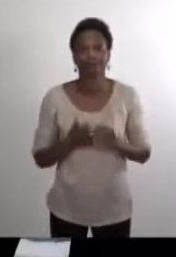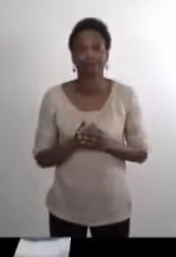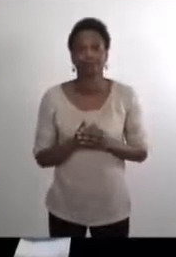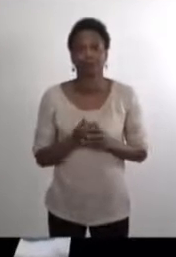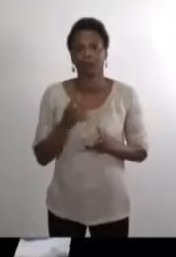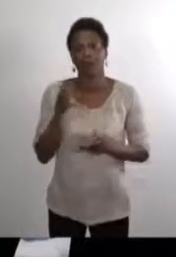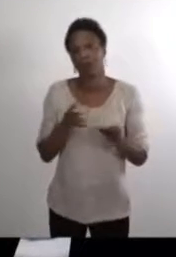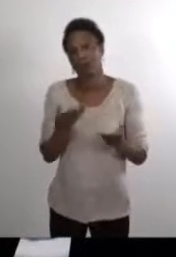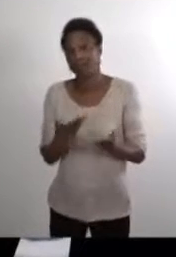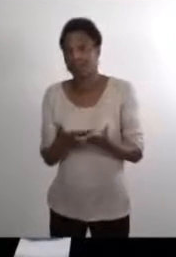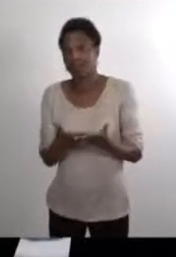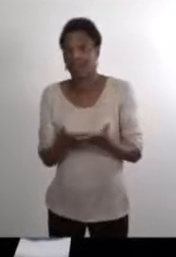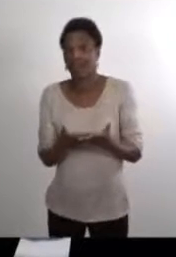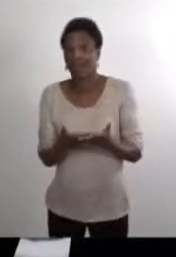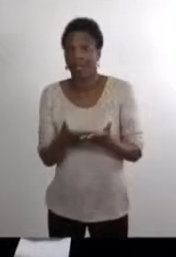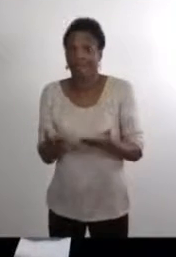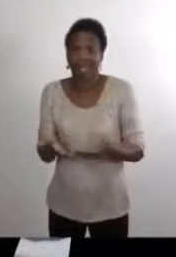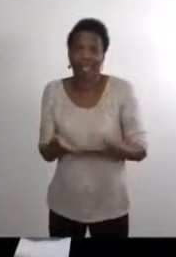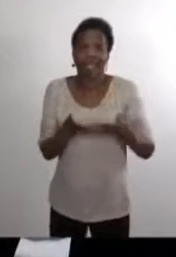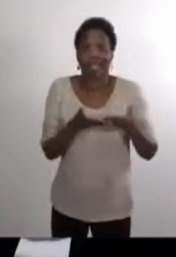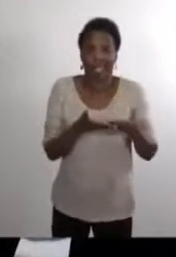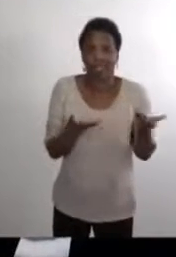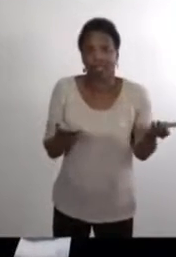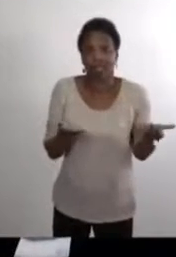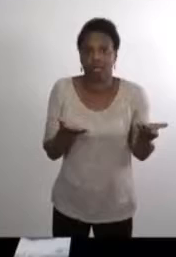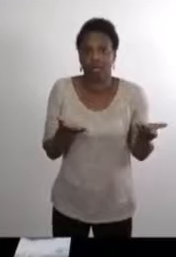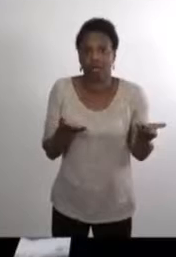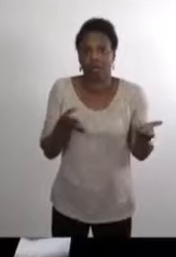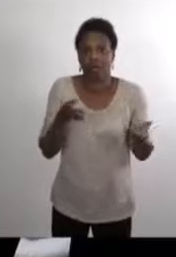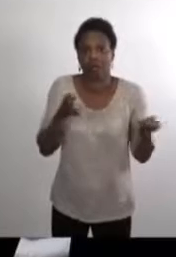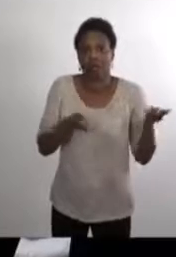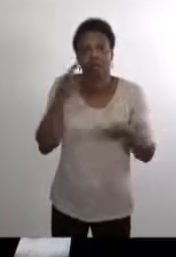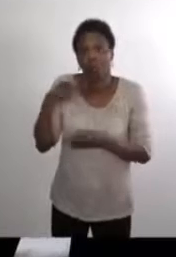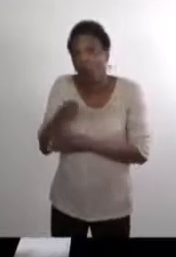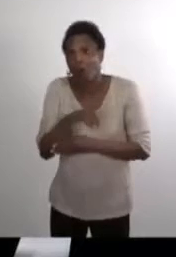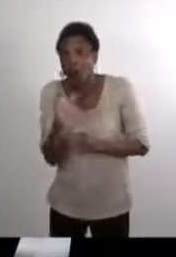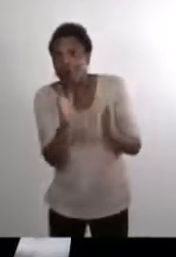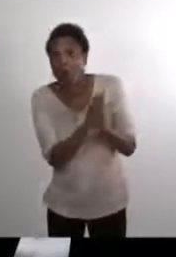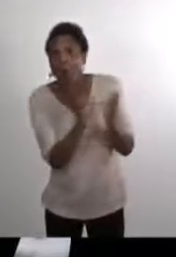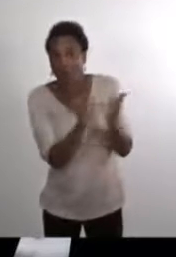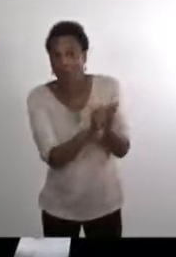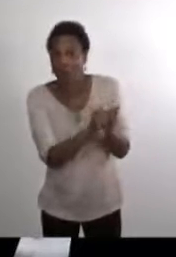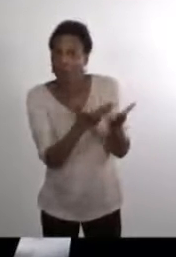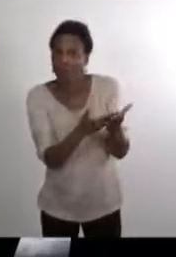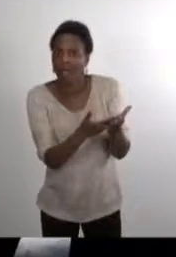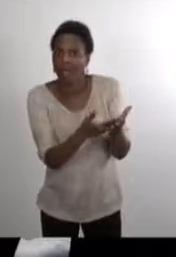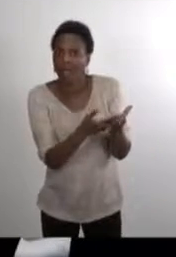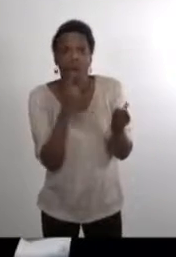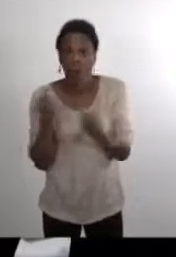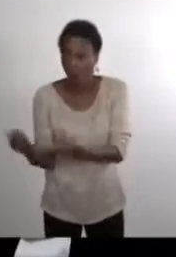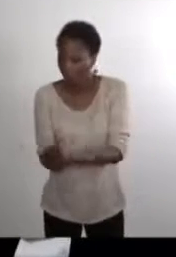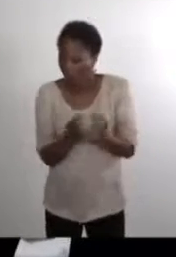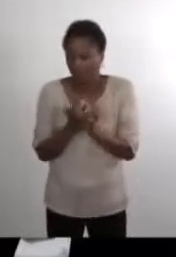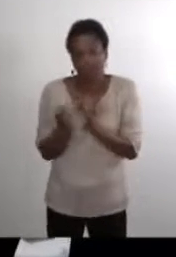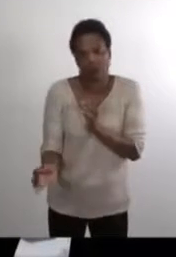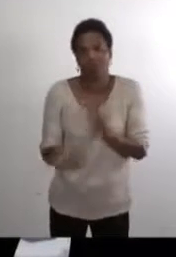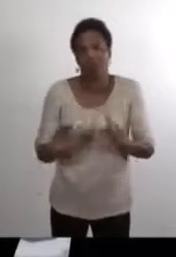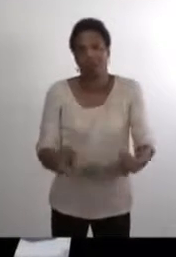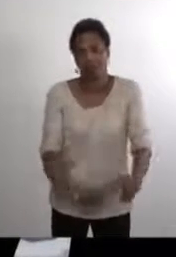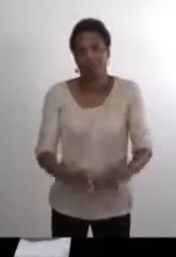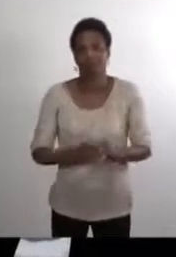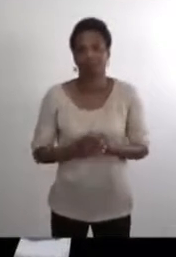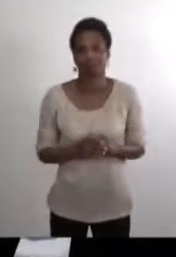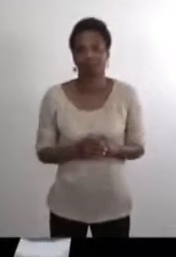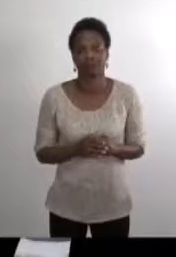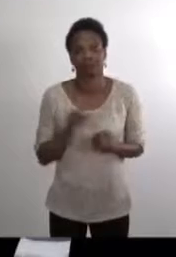geste, peut-être symbolique à vos yeux, mais nécessairement impactant pour beaucoup de nos concitoyens bordelais,